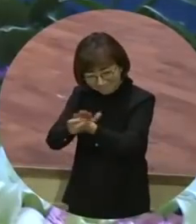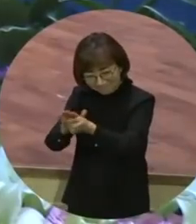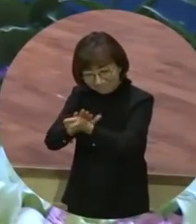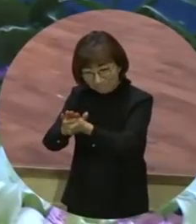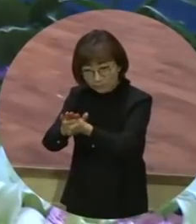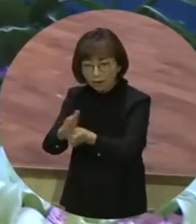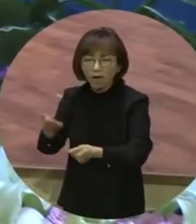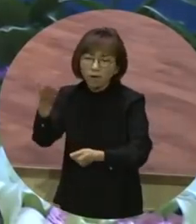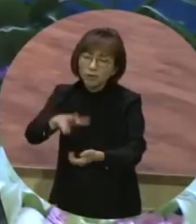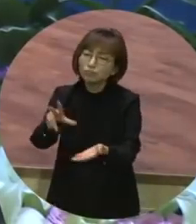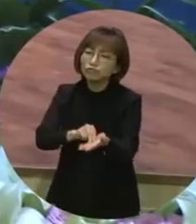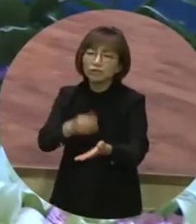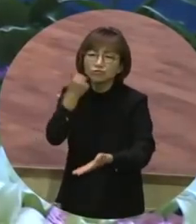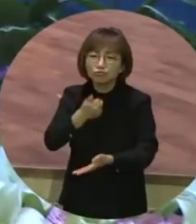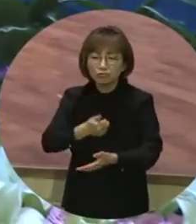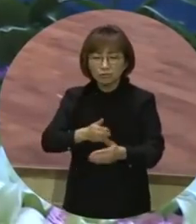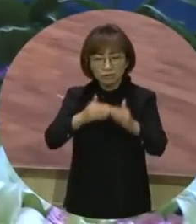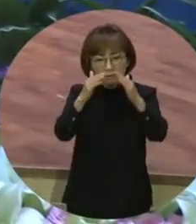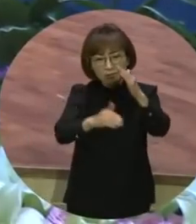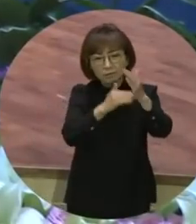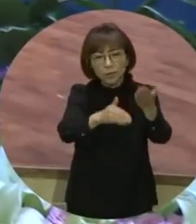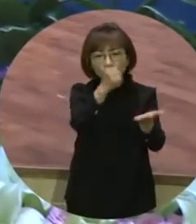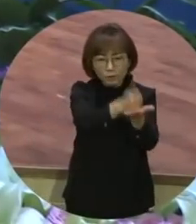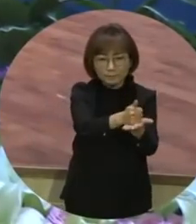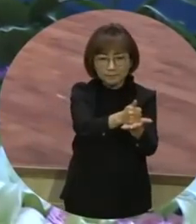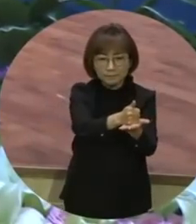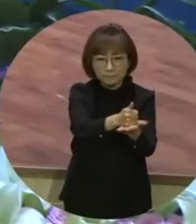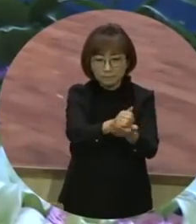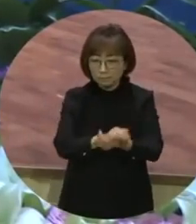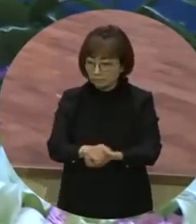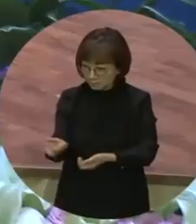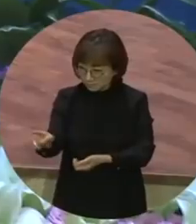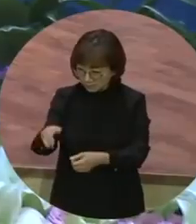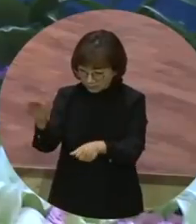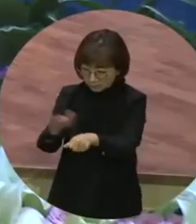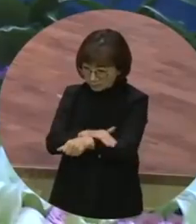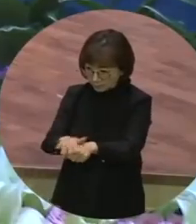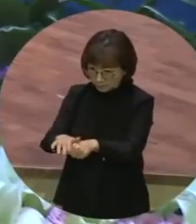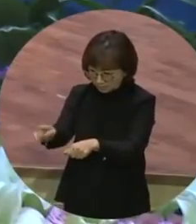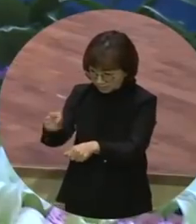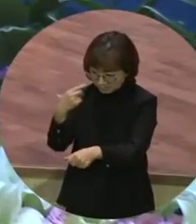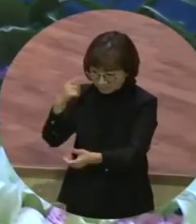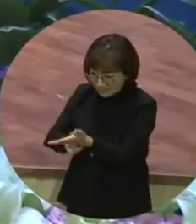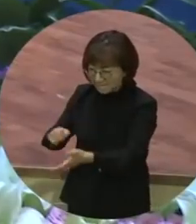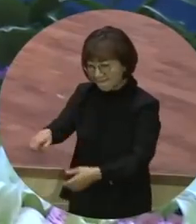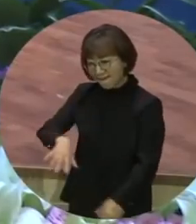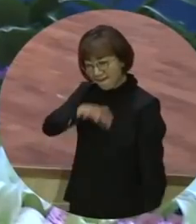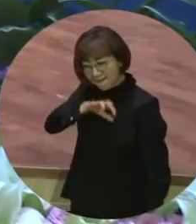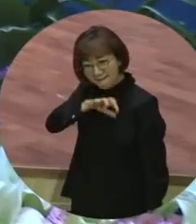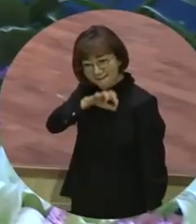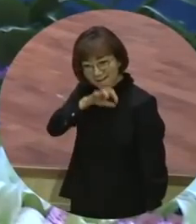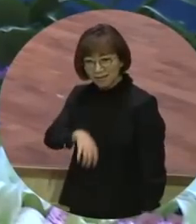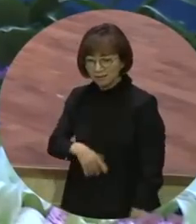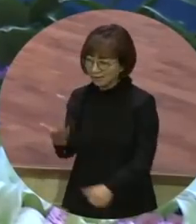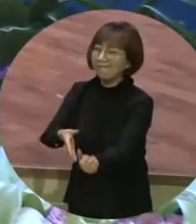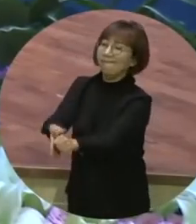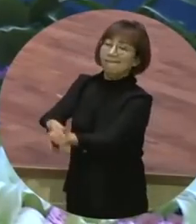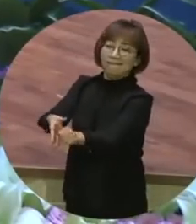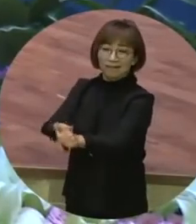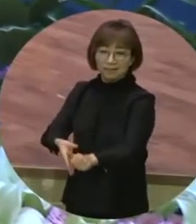그냥 막 흉보고 비방하고. 교육자들은 그런 거 아니에요. 어디 교육자가 남 비방하고